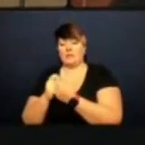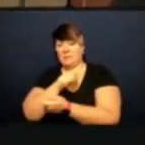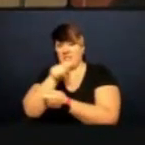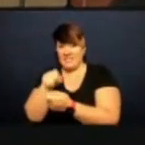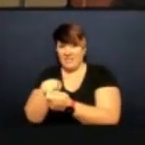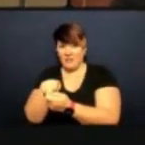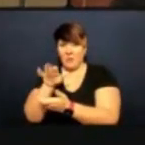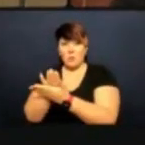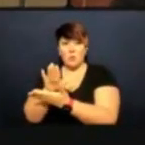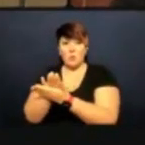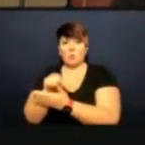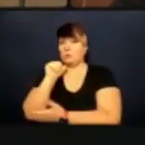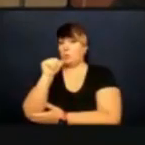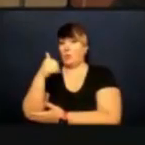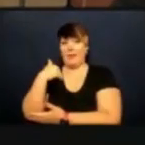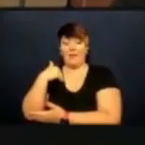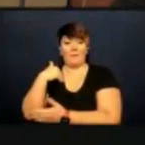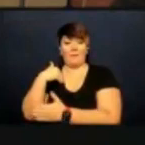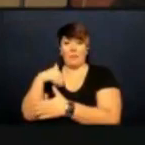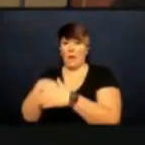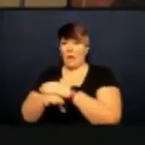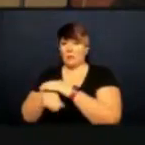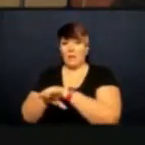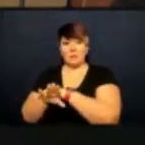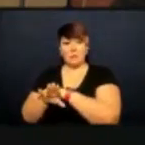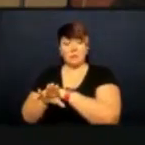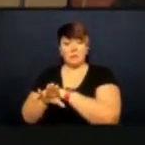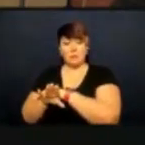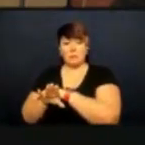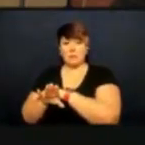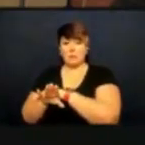na walimu.